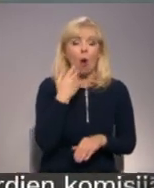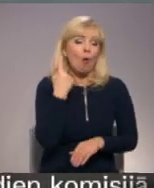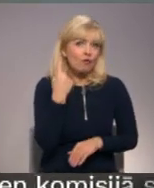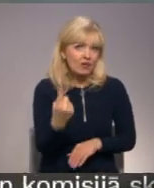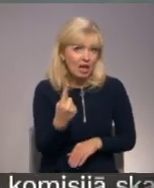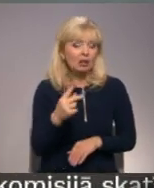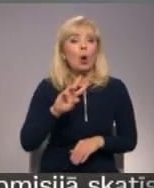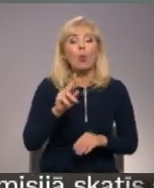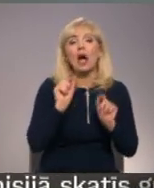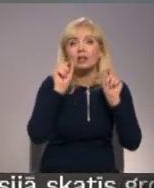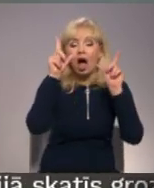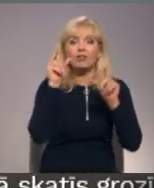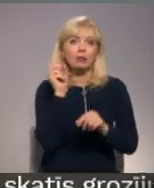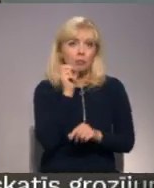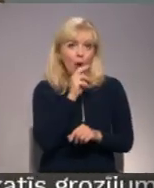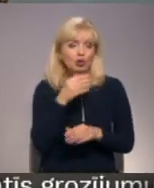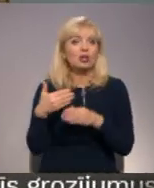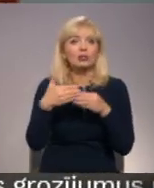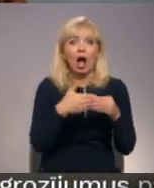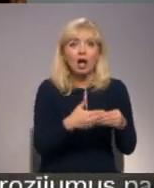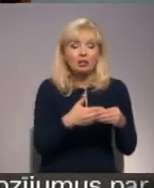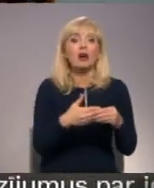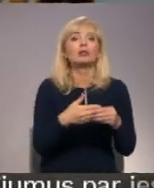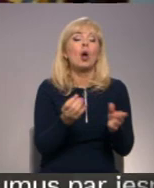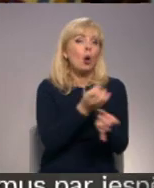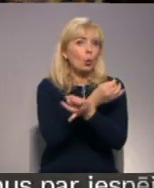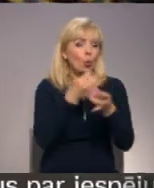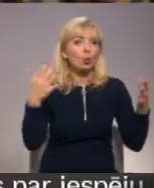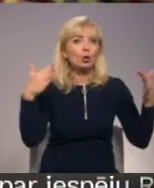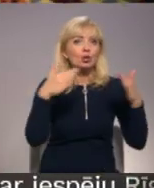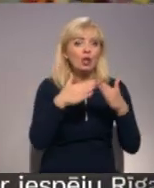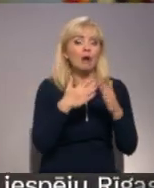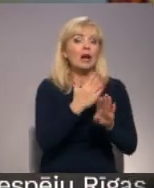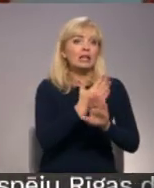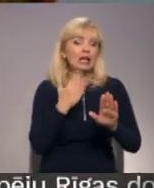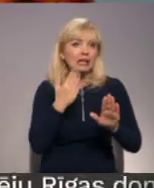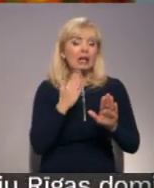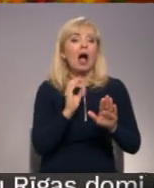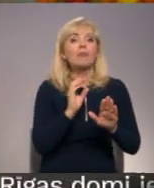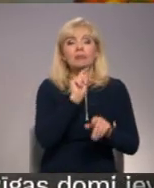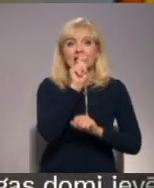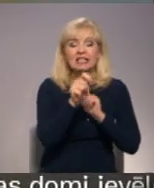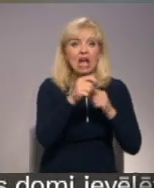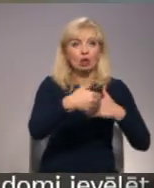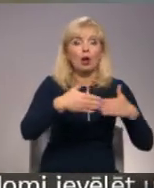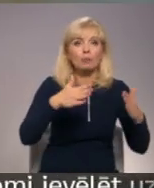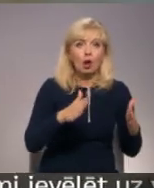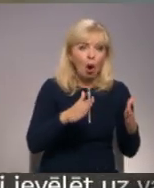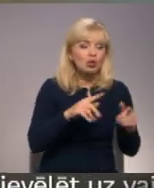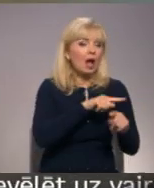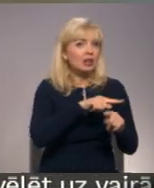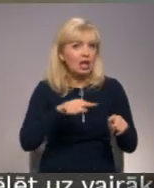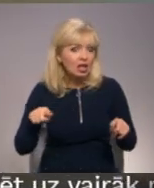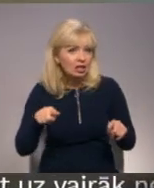Otrās advents pēcpusdiena nevienu vienu atvedus uz Ēdoles kultūras namu un rinda pie ziedojuma kastītes nebeidz līdz pat labdarības koncerta